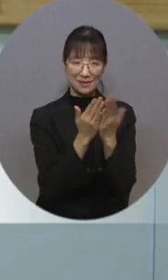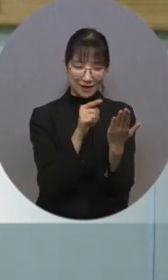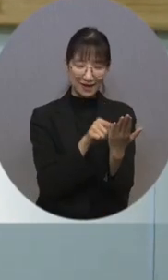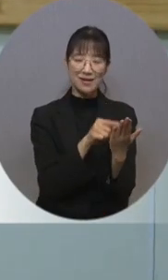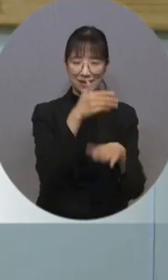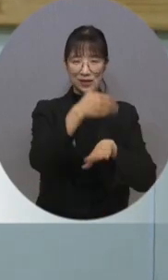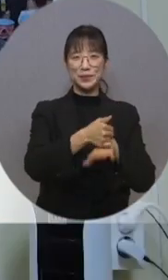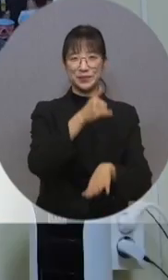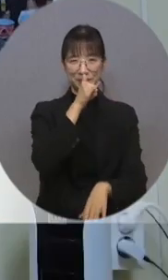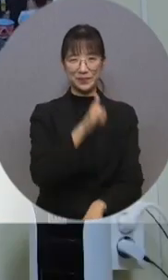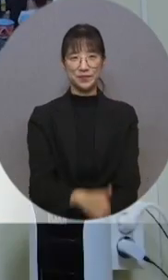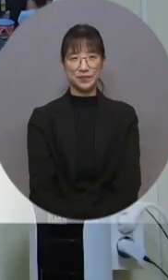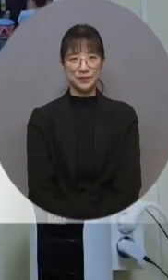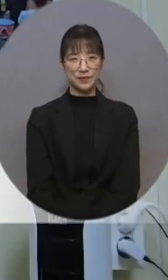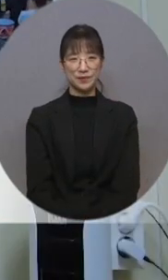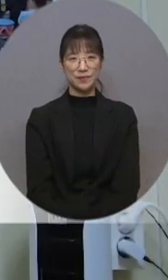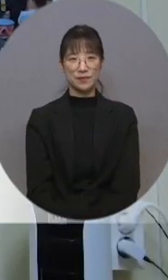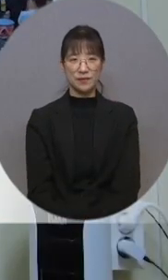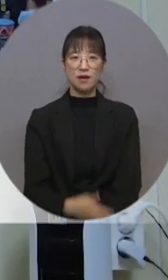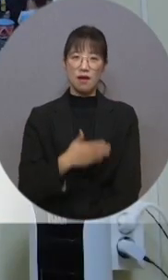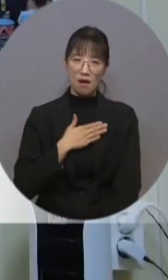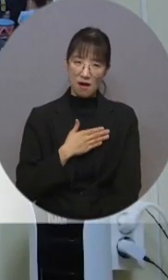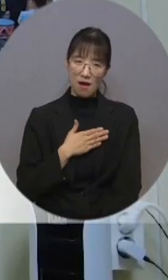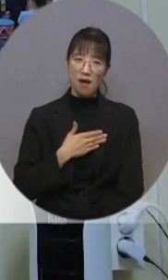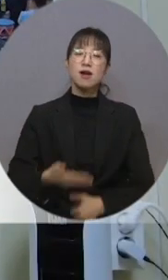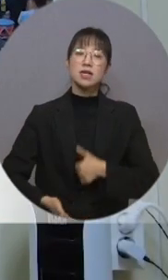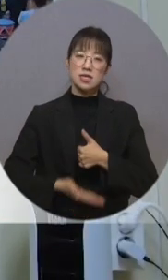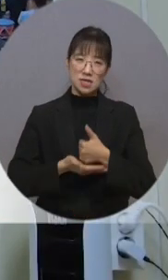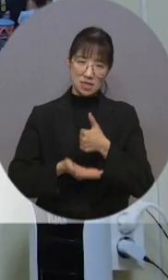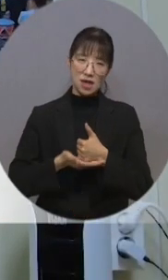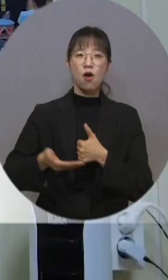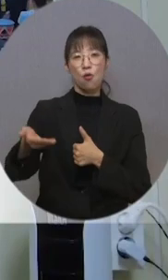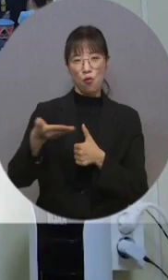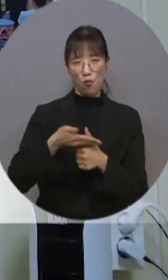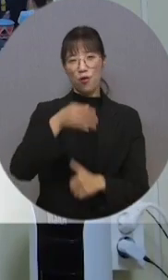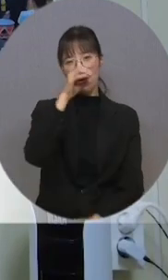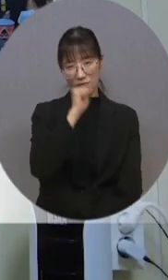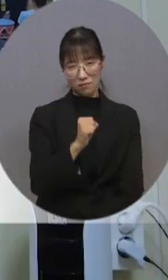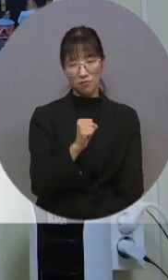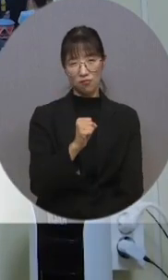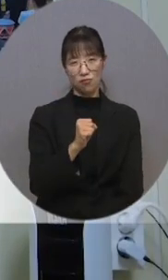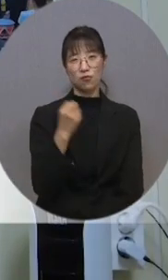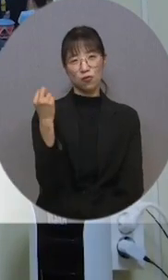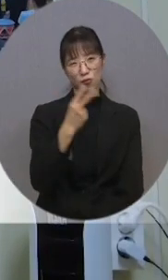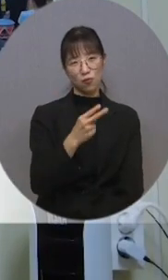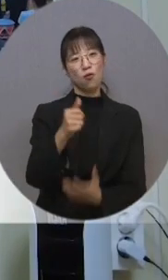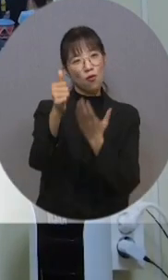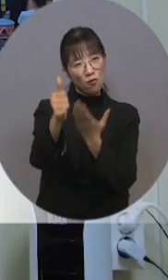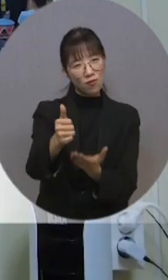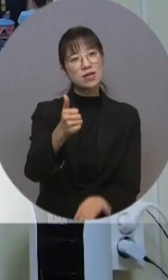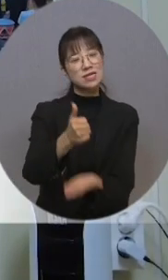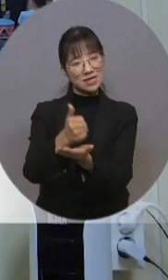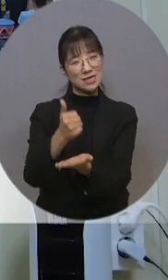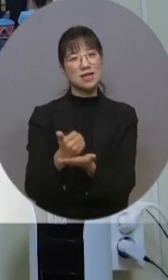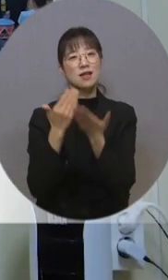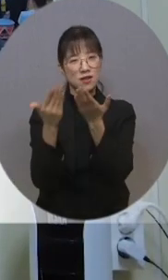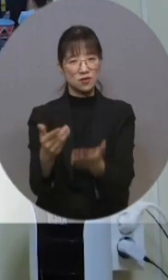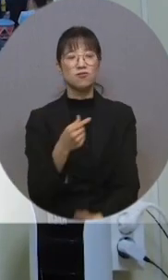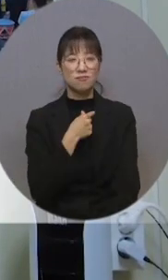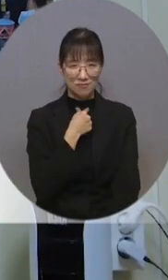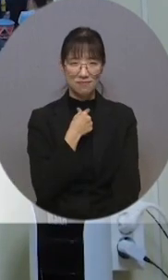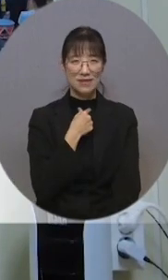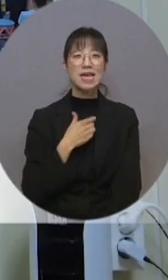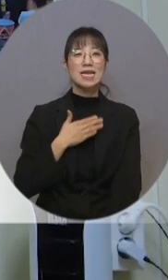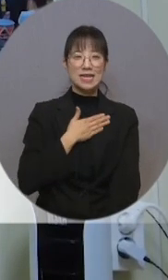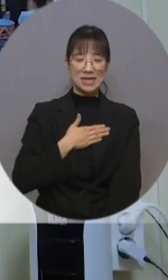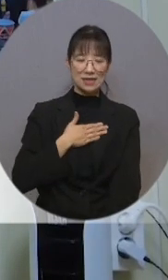수 있었습니다. 나에게 칭찬해서 좋고요. 그 사람도 칭찬을 해주고 싶고요.